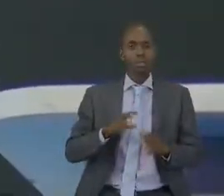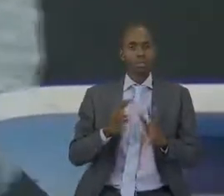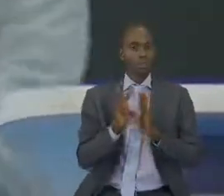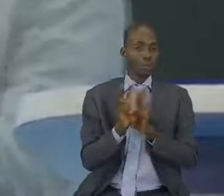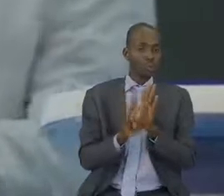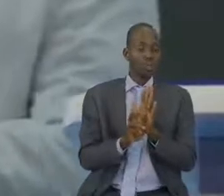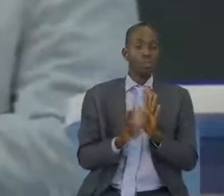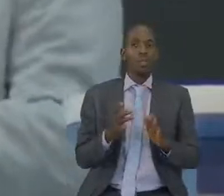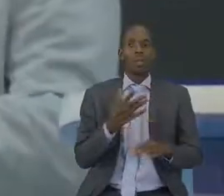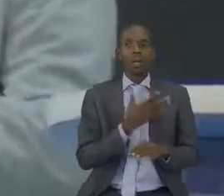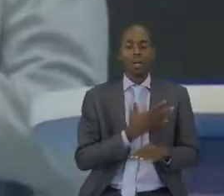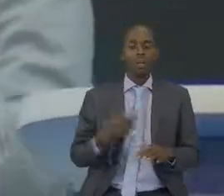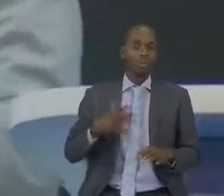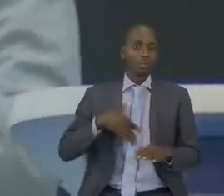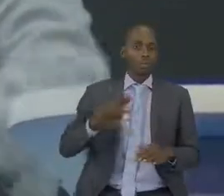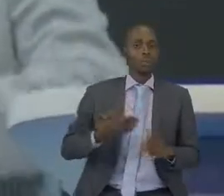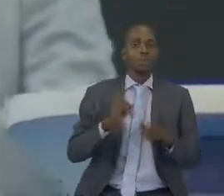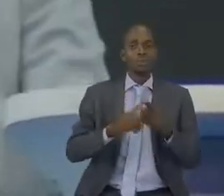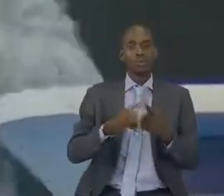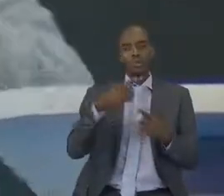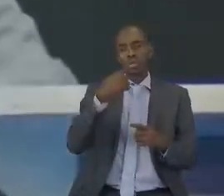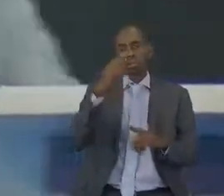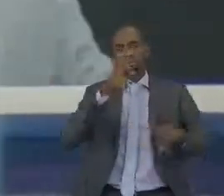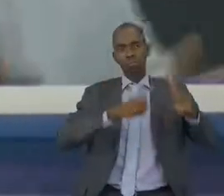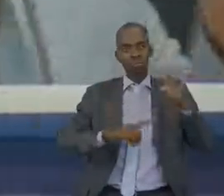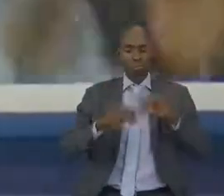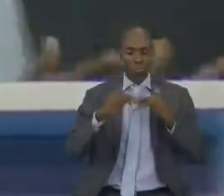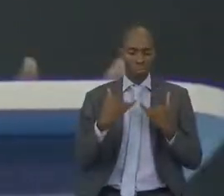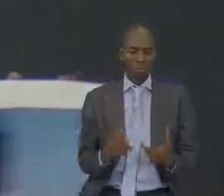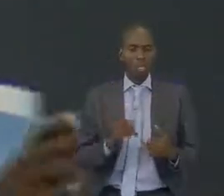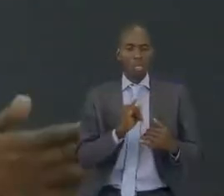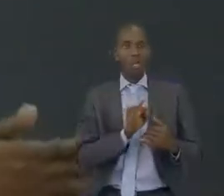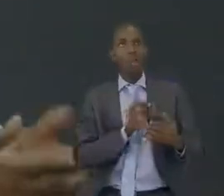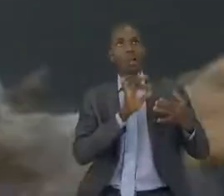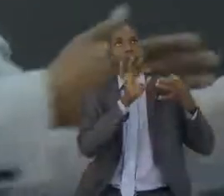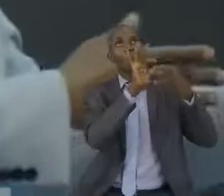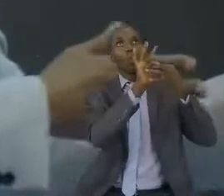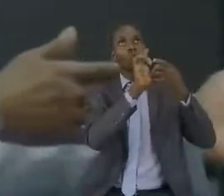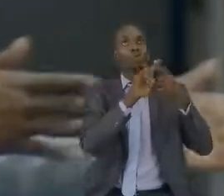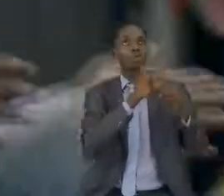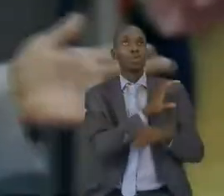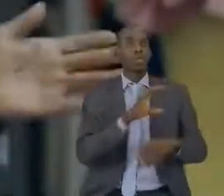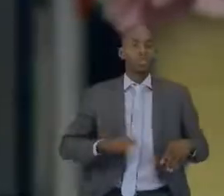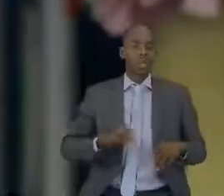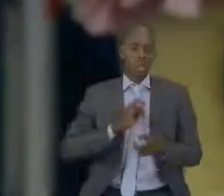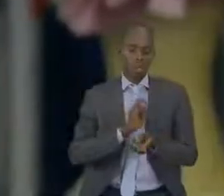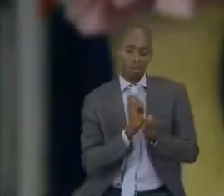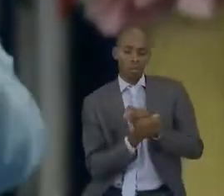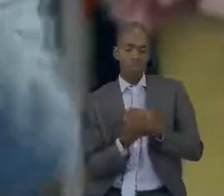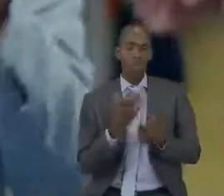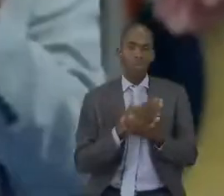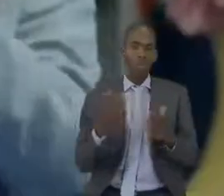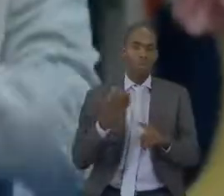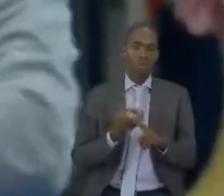de dire, maintenant, j'appartiens à Christ. Je me détourne de mes péchés. Je me